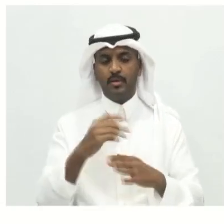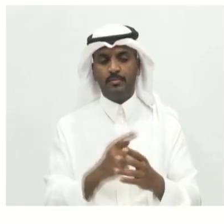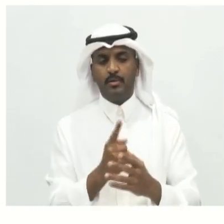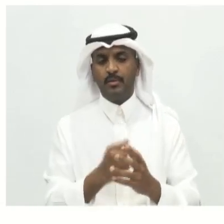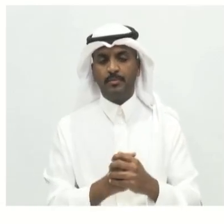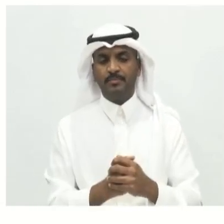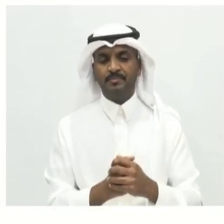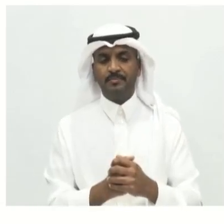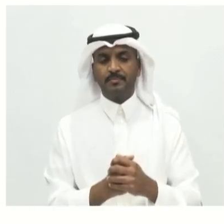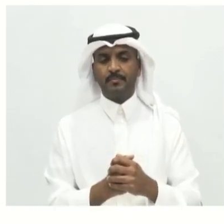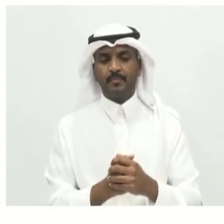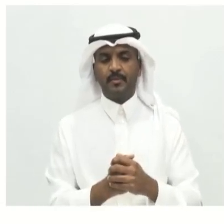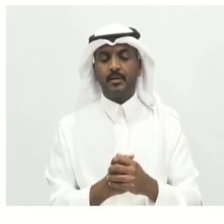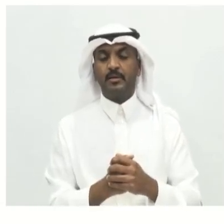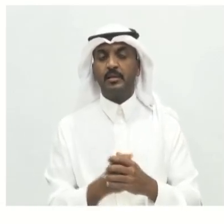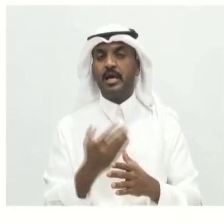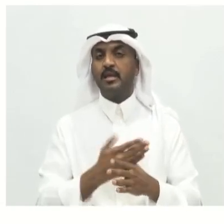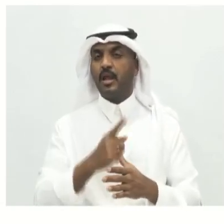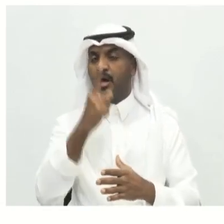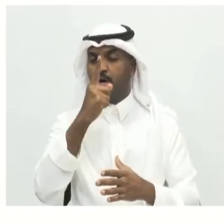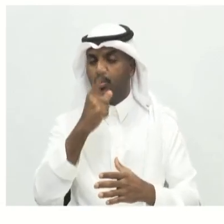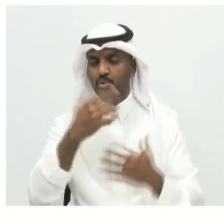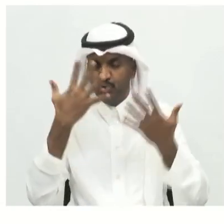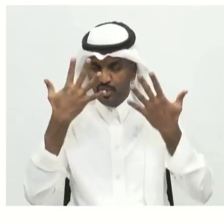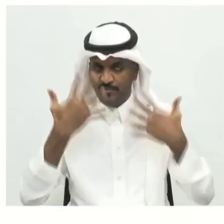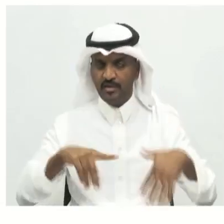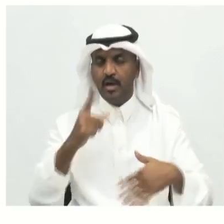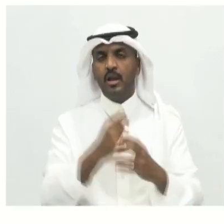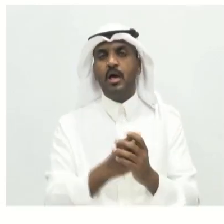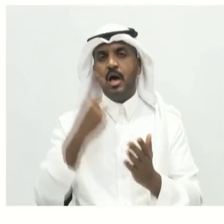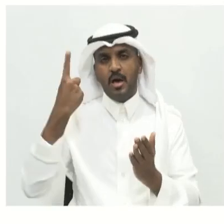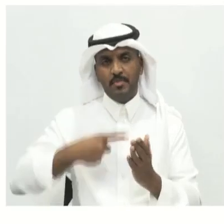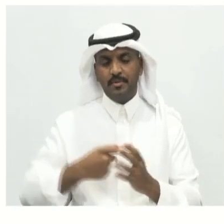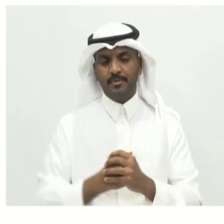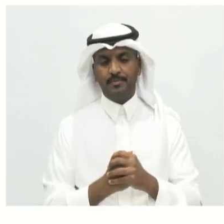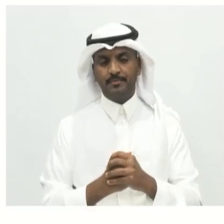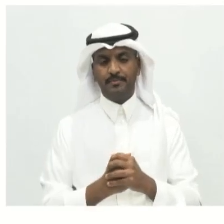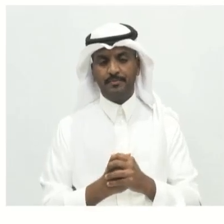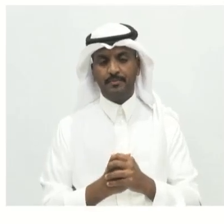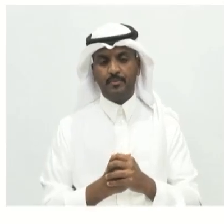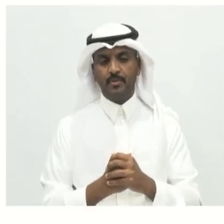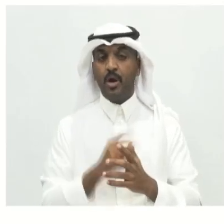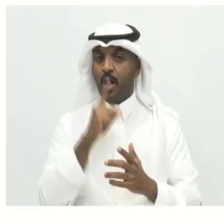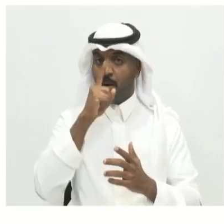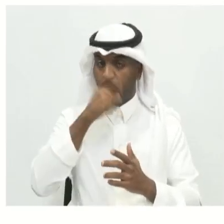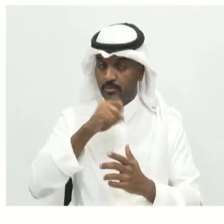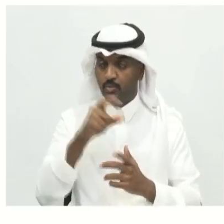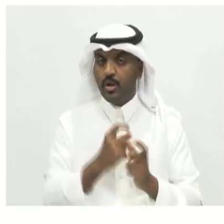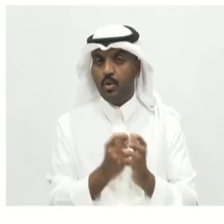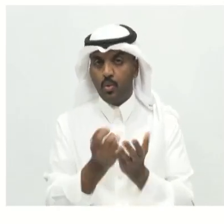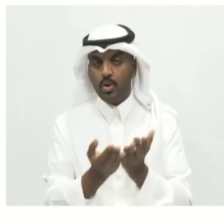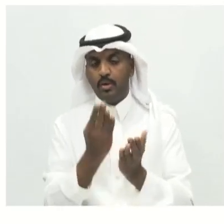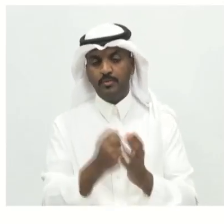لماذا احسنتم لان الله سبحانه وتعالى هو الشافي والله امرنا والقران ايضا